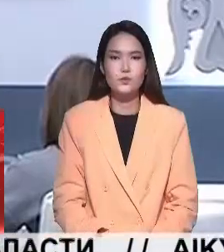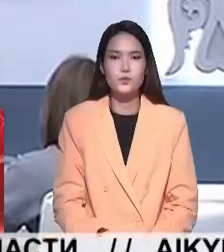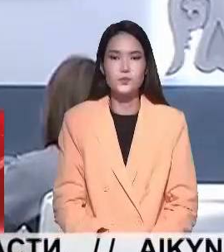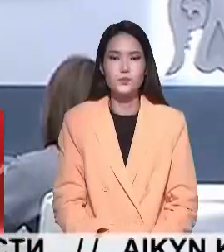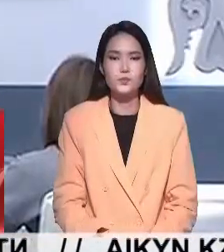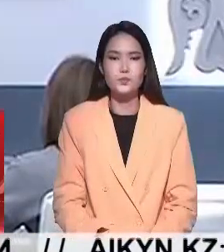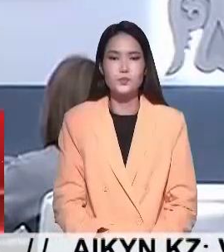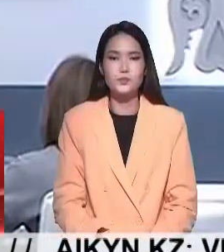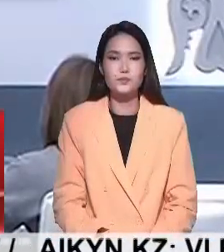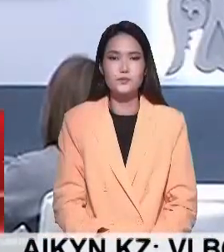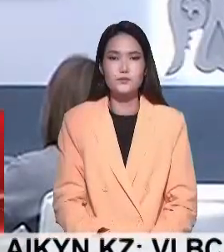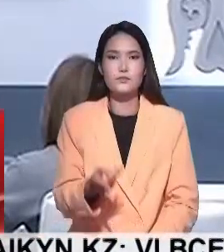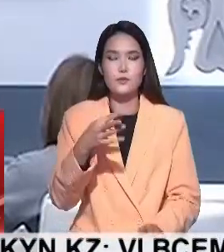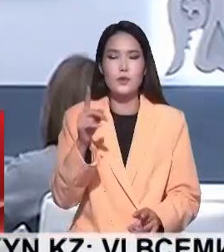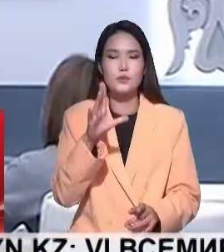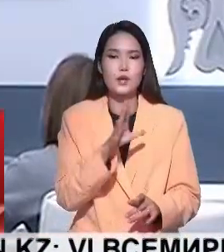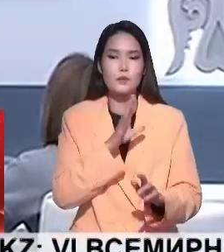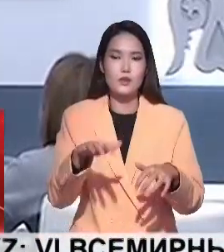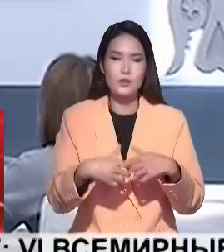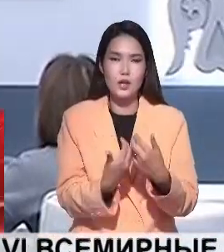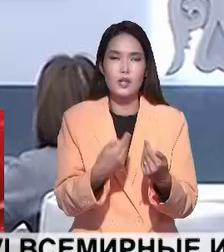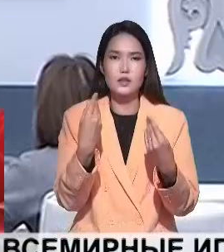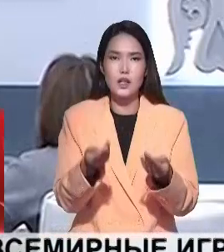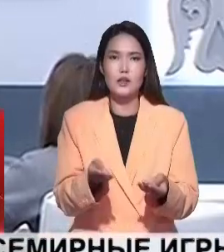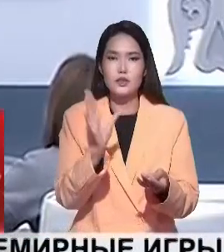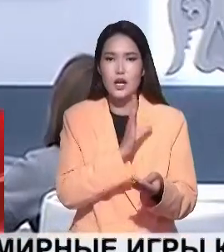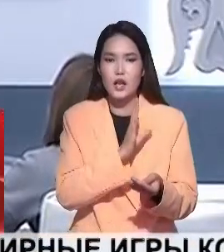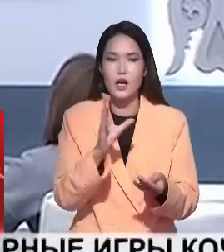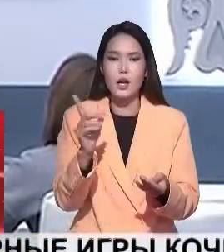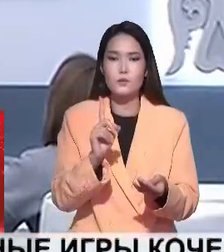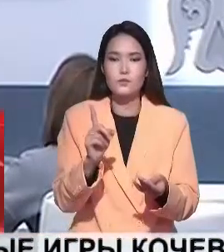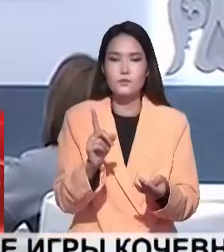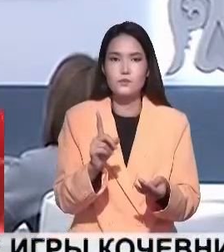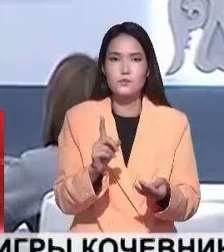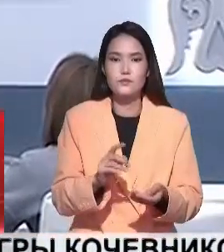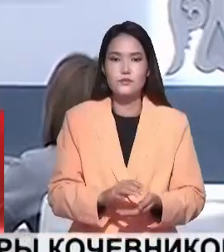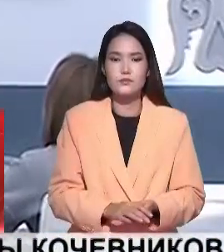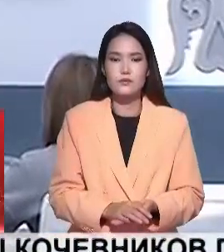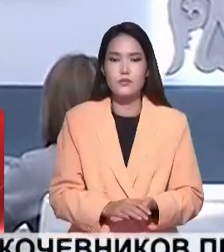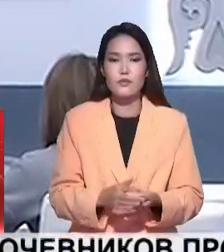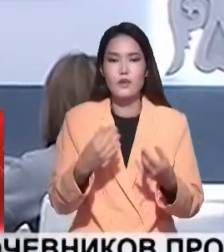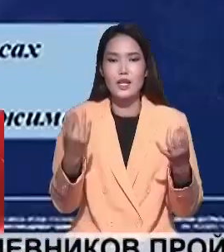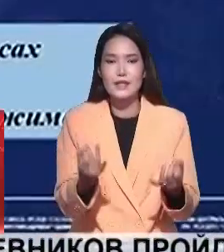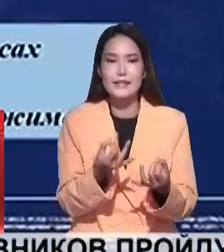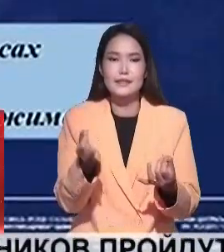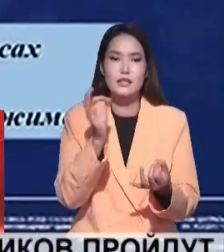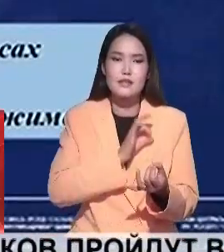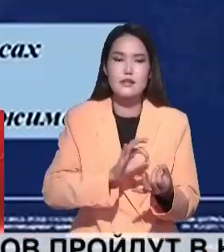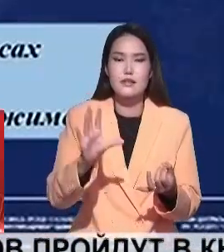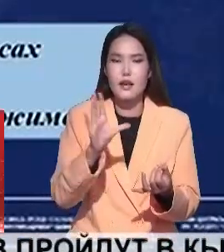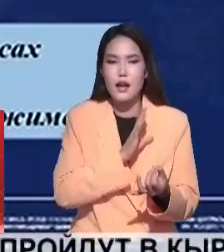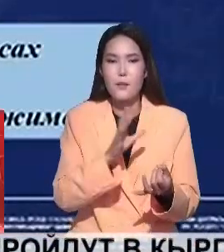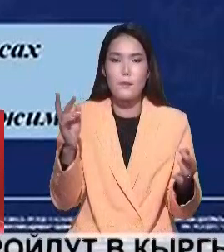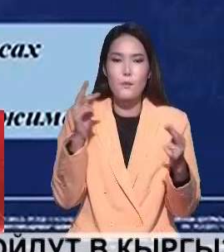на первоначальном этапе охватили самые крупные предприятия, на которых приходится основа и объем эмиссии в окружающую